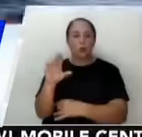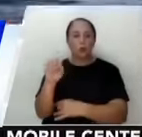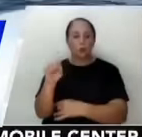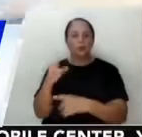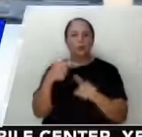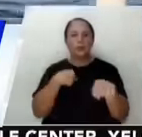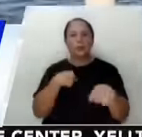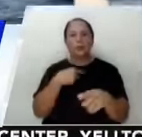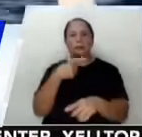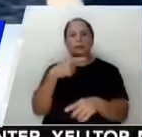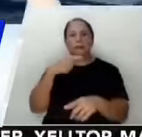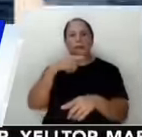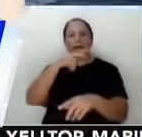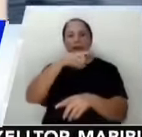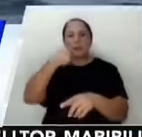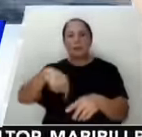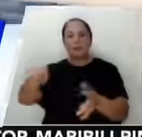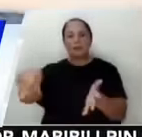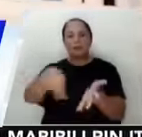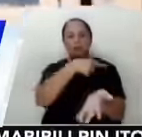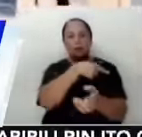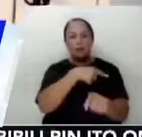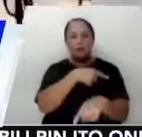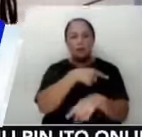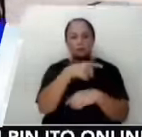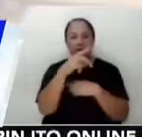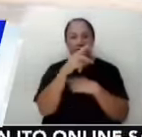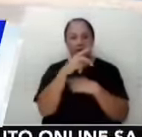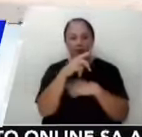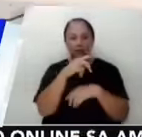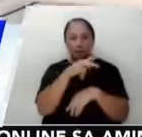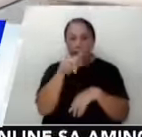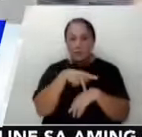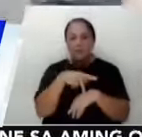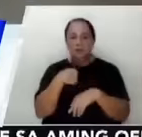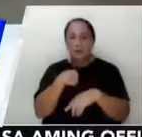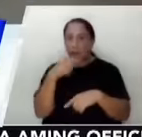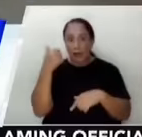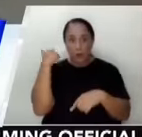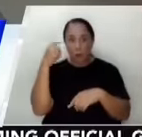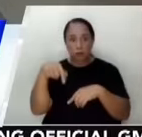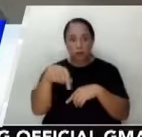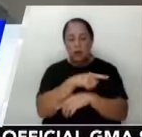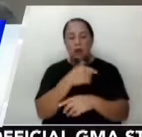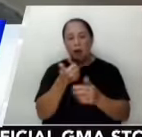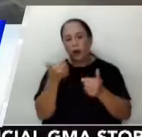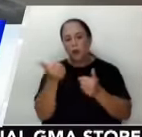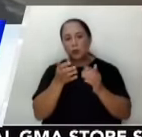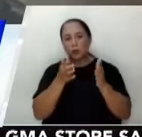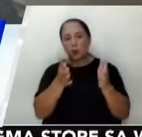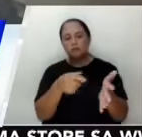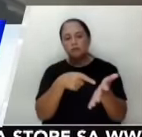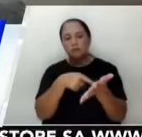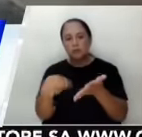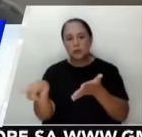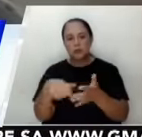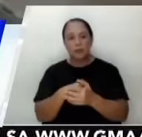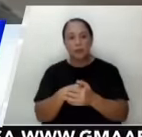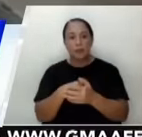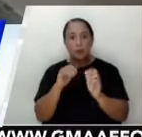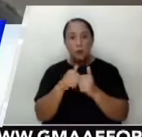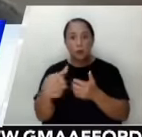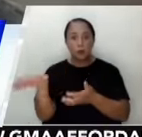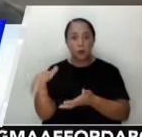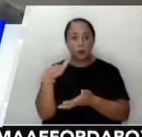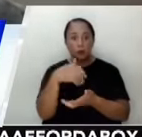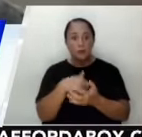China. Kahit ayaw magbayad ng China, may paraan daw para maningil. If we are awarded, how do we collect it? Then we